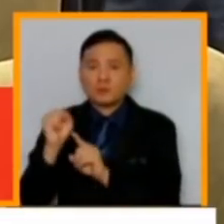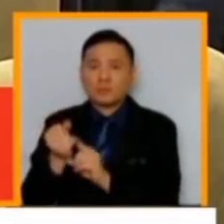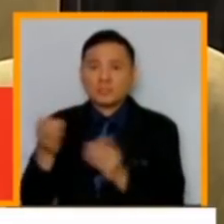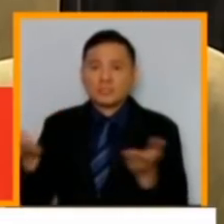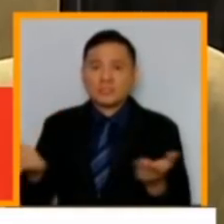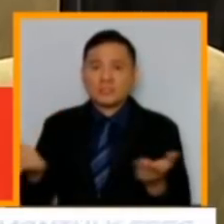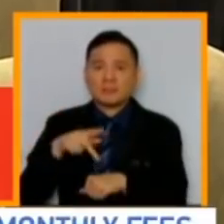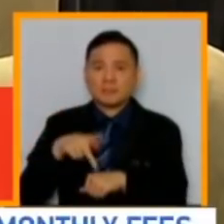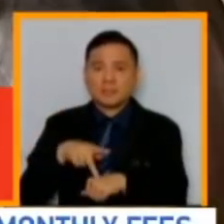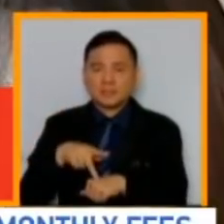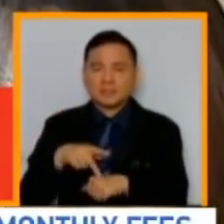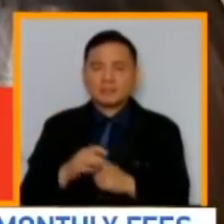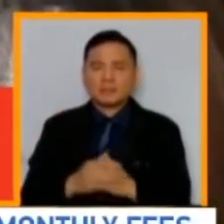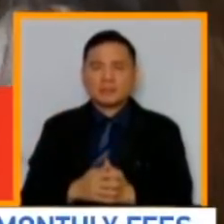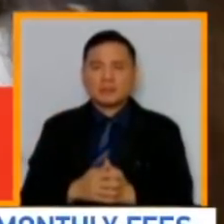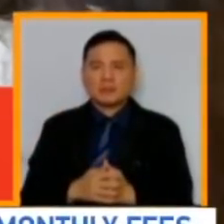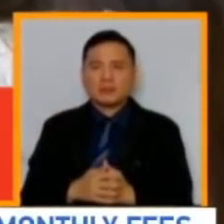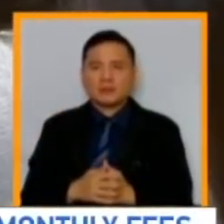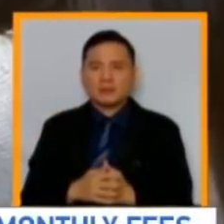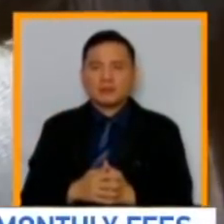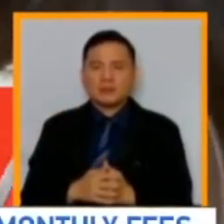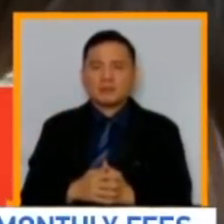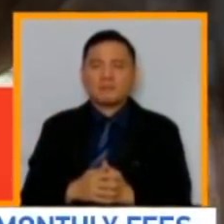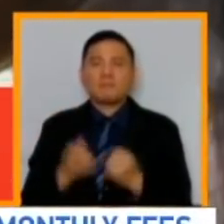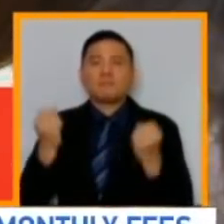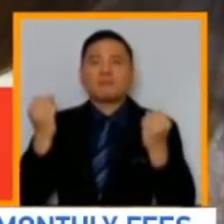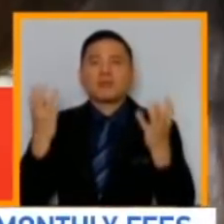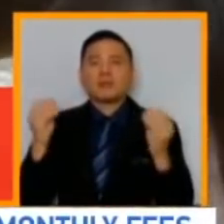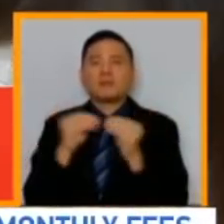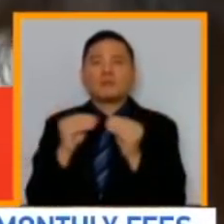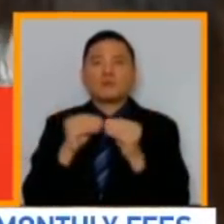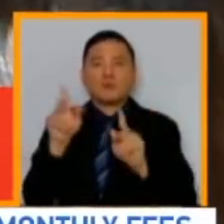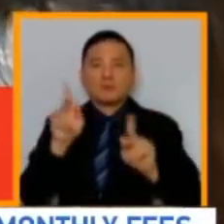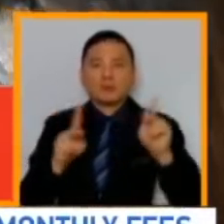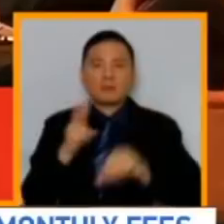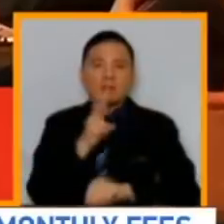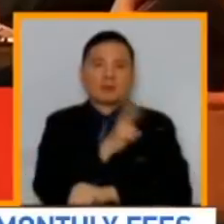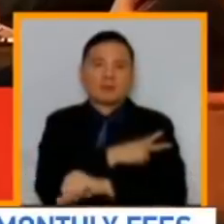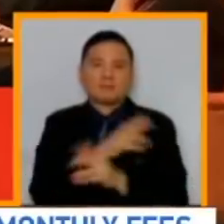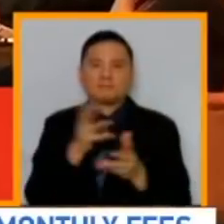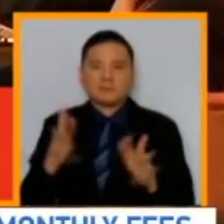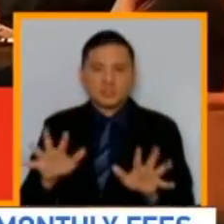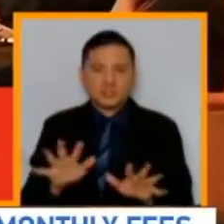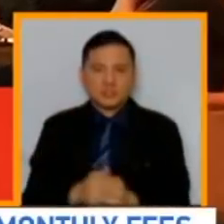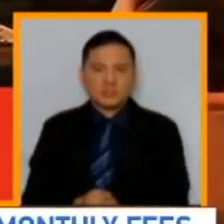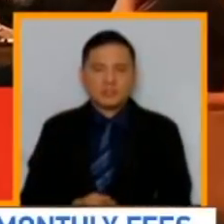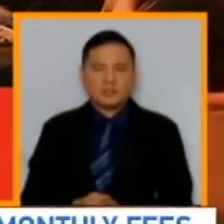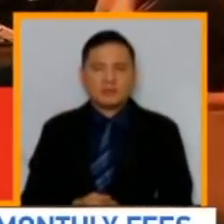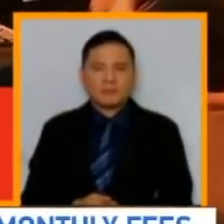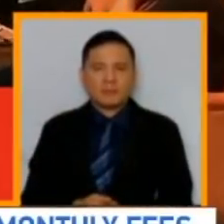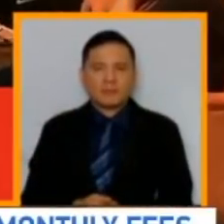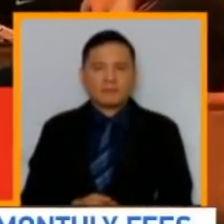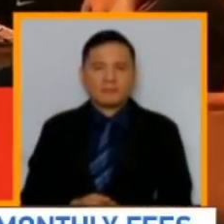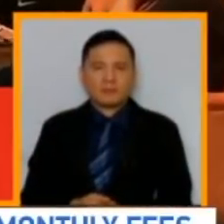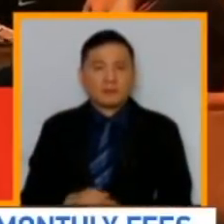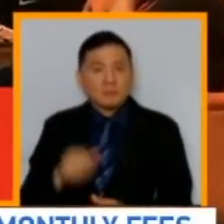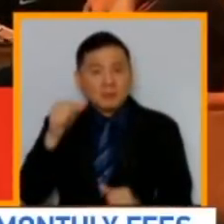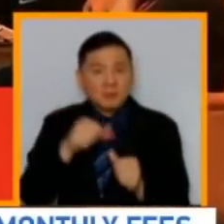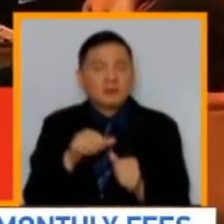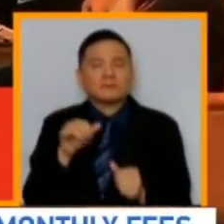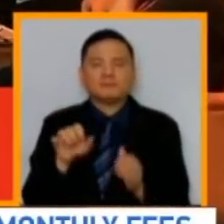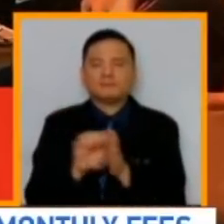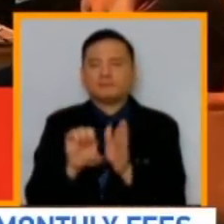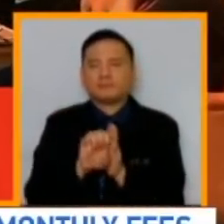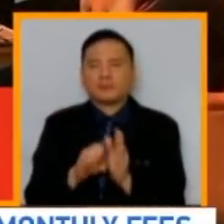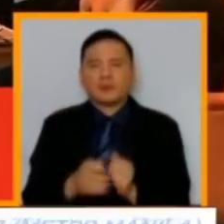mas marami talagang vaccinated. Kasi remember, bago ho natin mailagay ang isang lugar sa ganitong